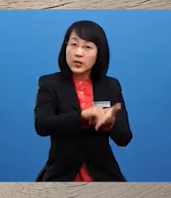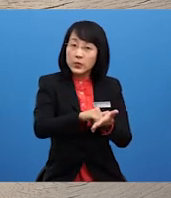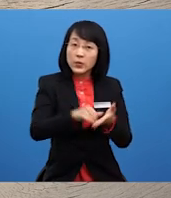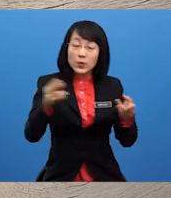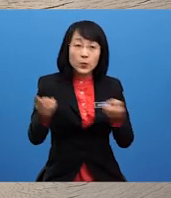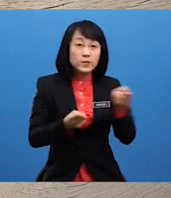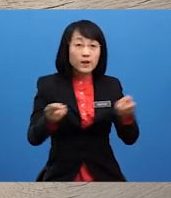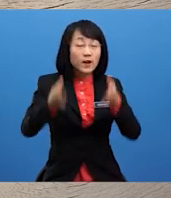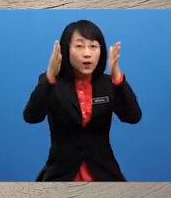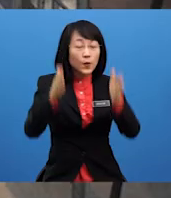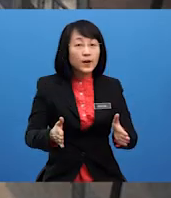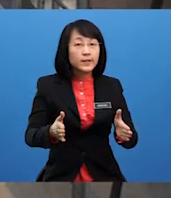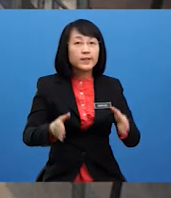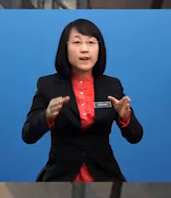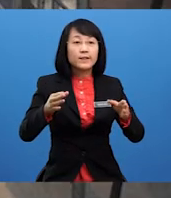yang berdaya saing.